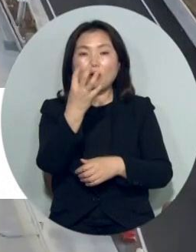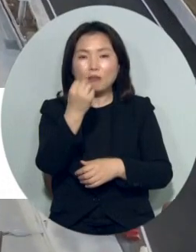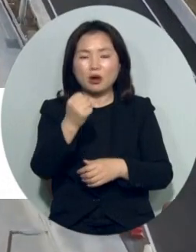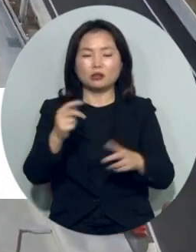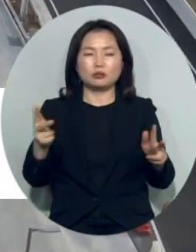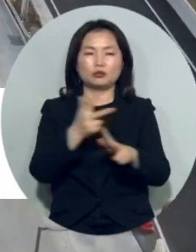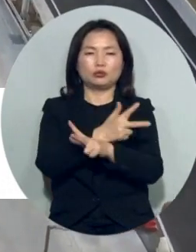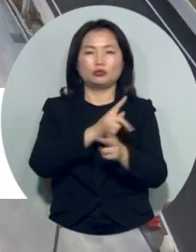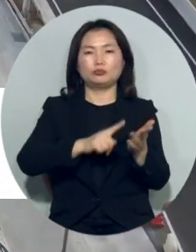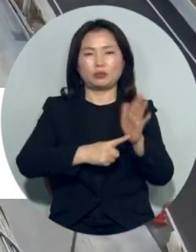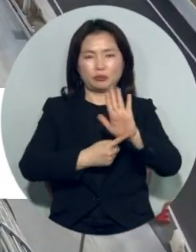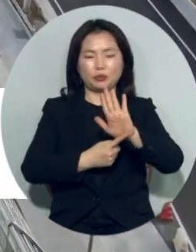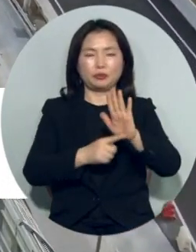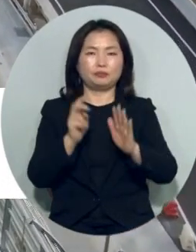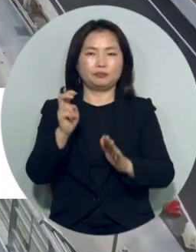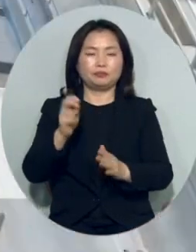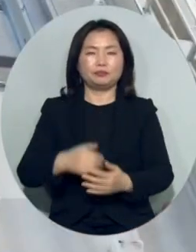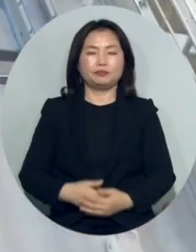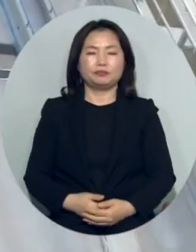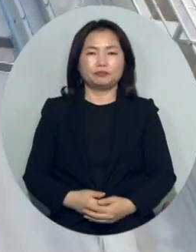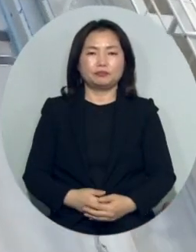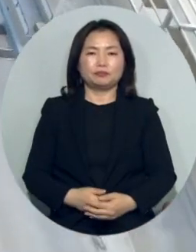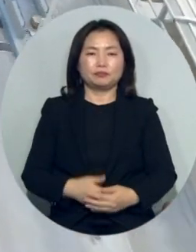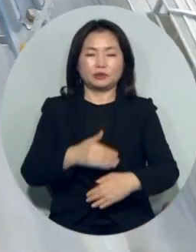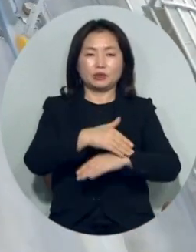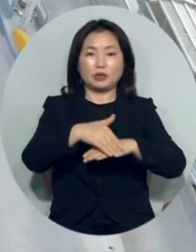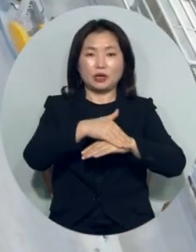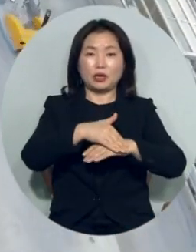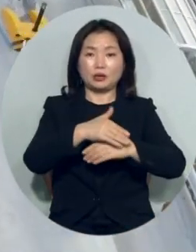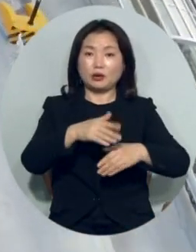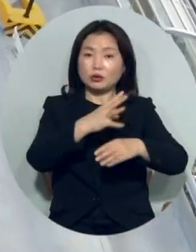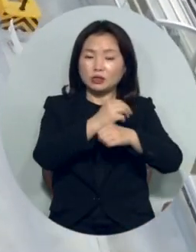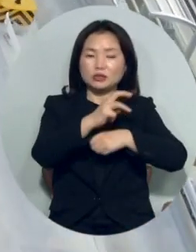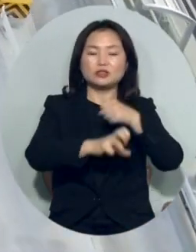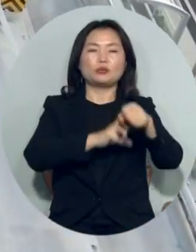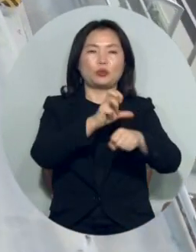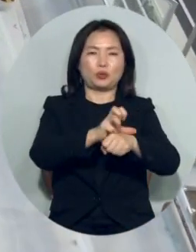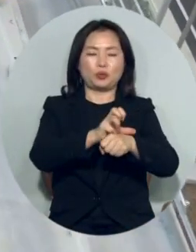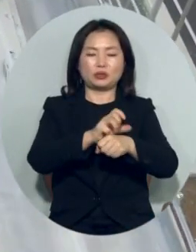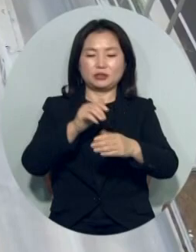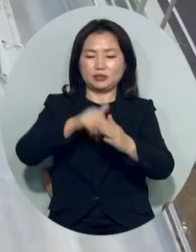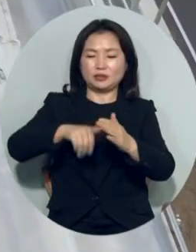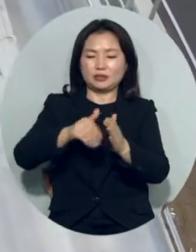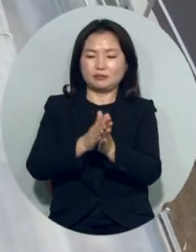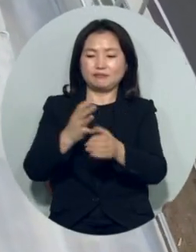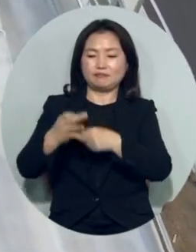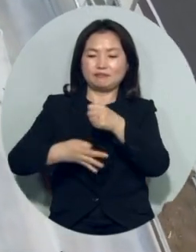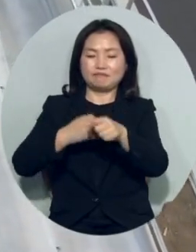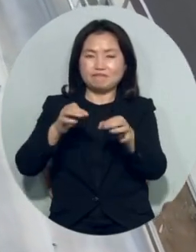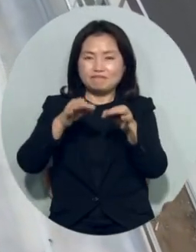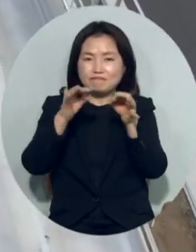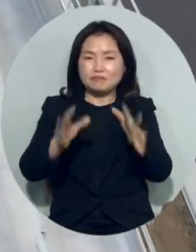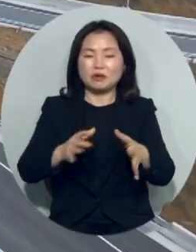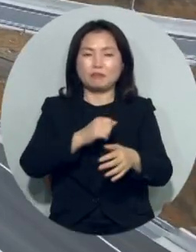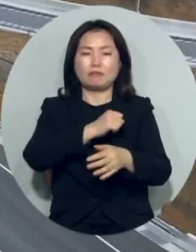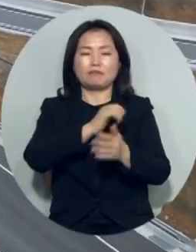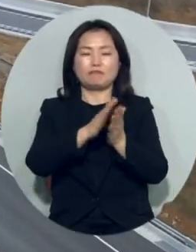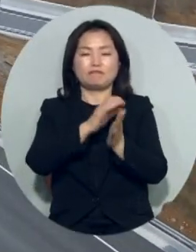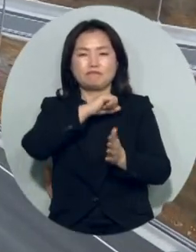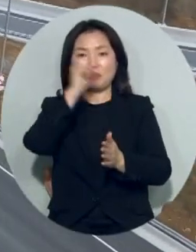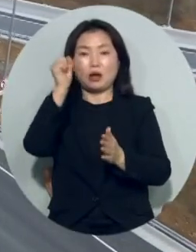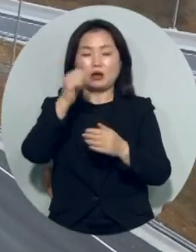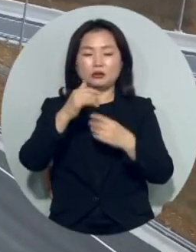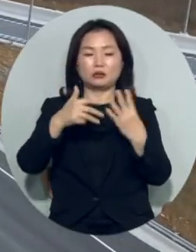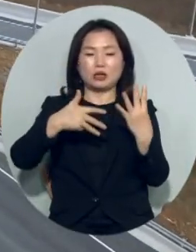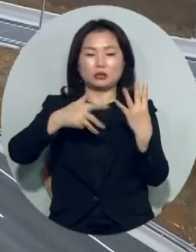주 주중에 고시될 것으로 보입니다. 계획을 수립한 지 35년, 착공한 지 14년 만에 완성된 대구 4차